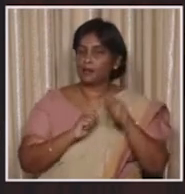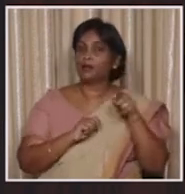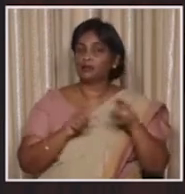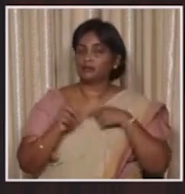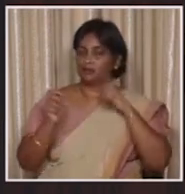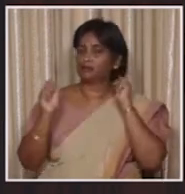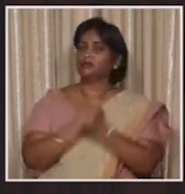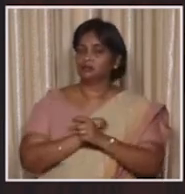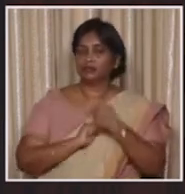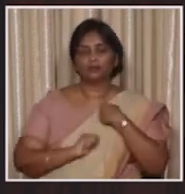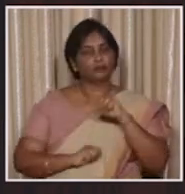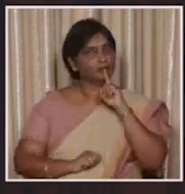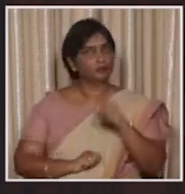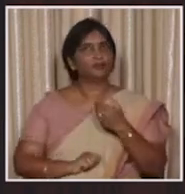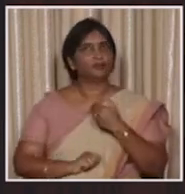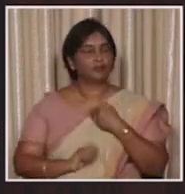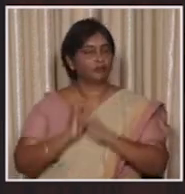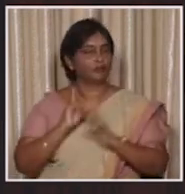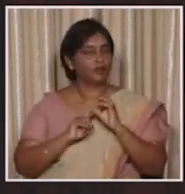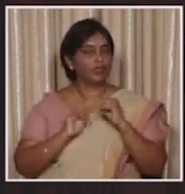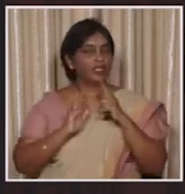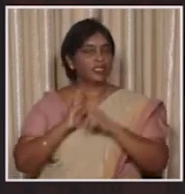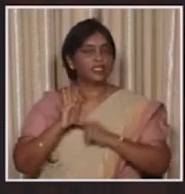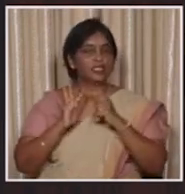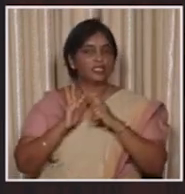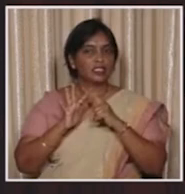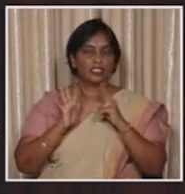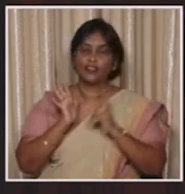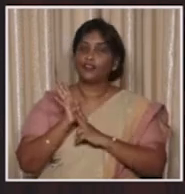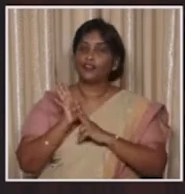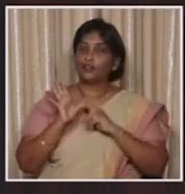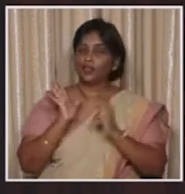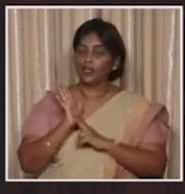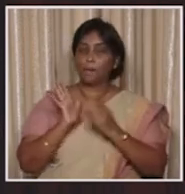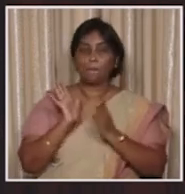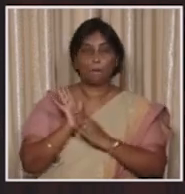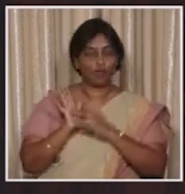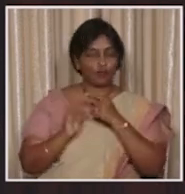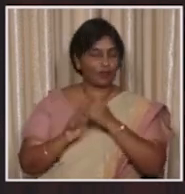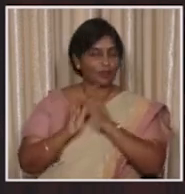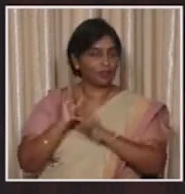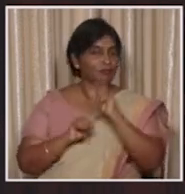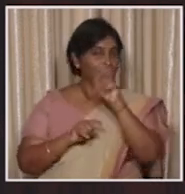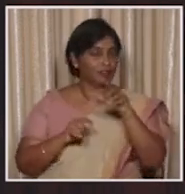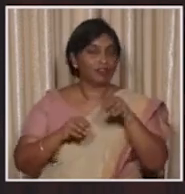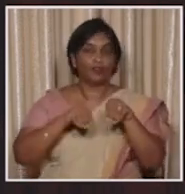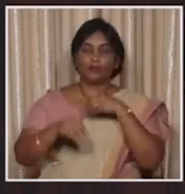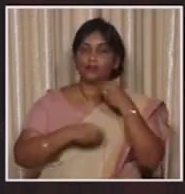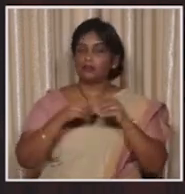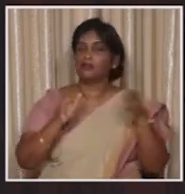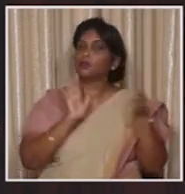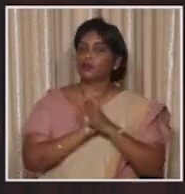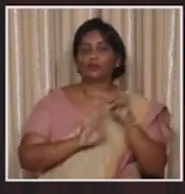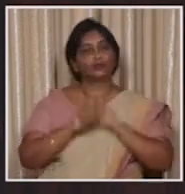அமைச்சர் ஜீவன் தொண்டமான் அவர்கள், அதே மாதிரி தொழிலமைச்சர் மனுஷசா நாணயக்காரரும் சேர்ந்து பெருந்தோட்ட கம்பெனிகளை அழைத்து இந்த சம்பள பேச்சுவார்த்தைகளை நடத்தினோம்.